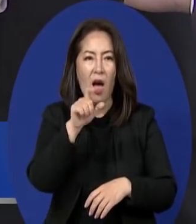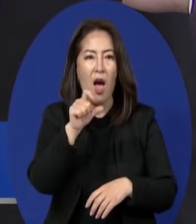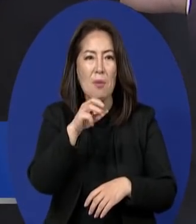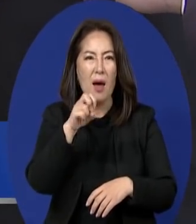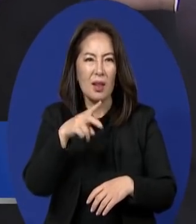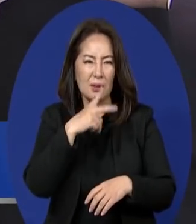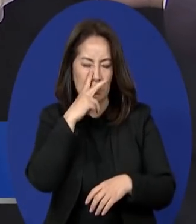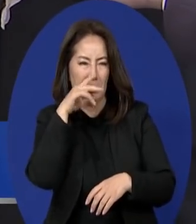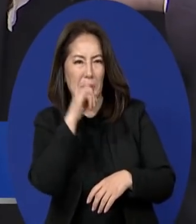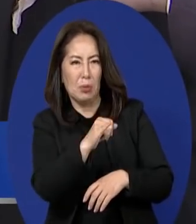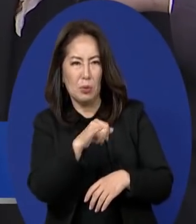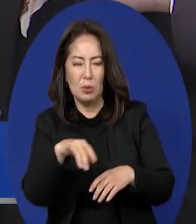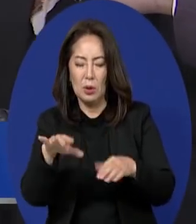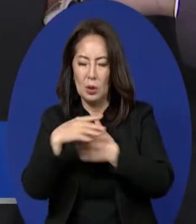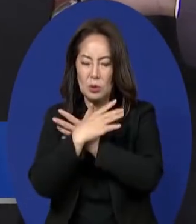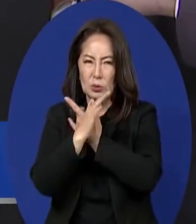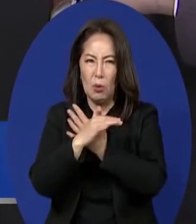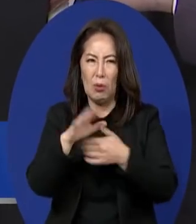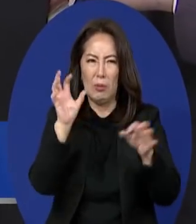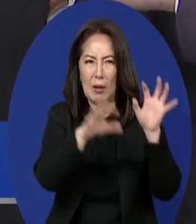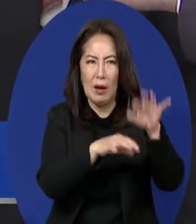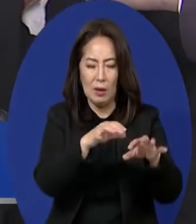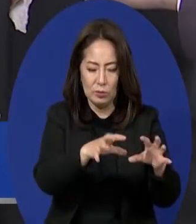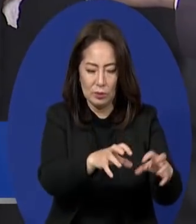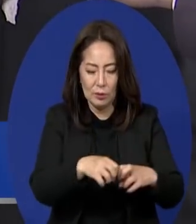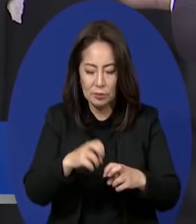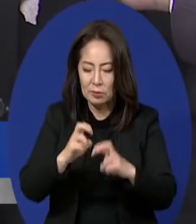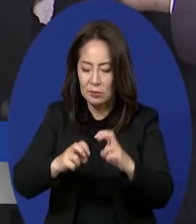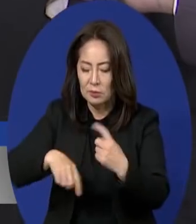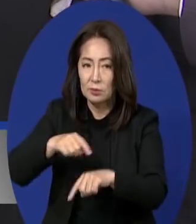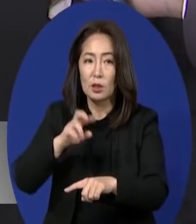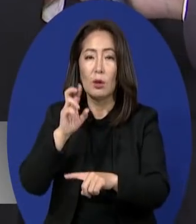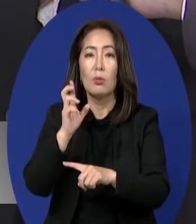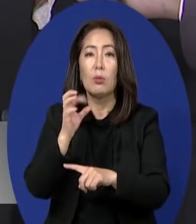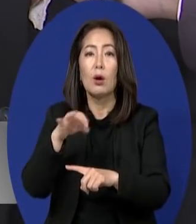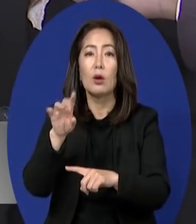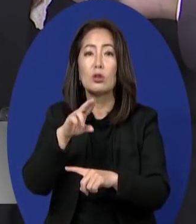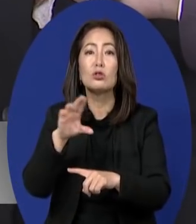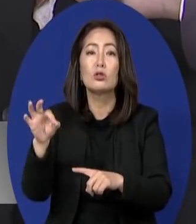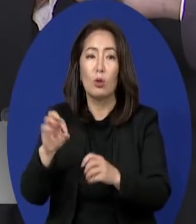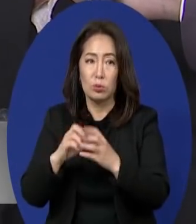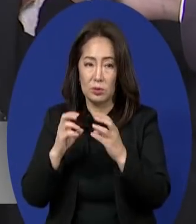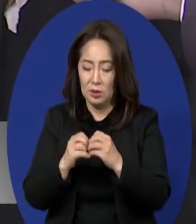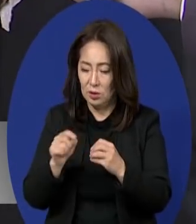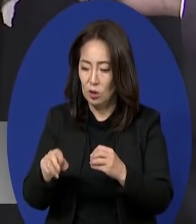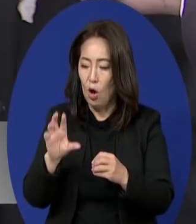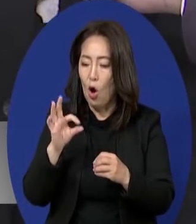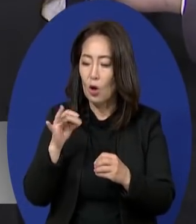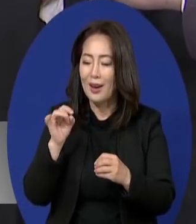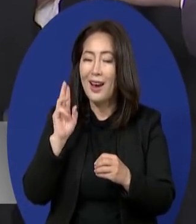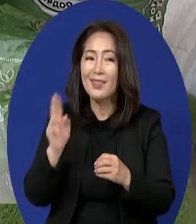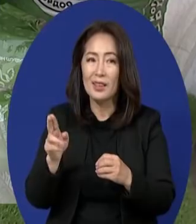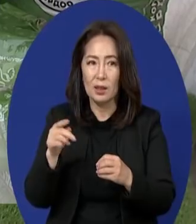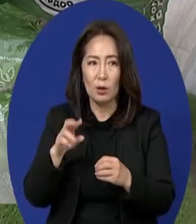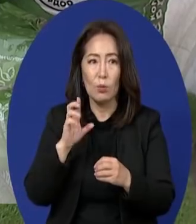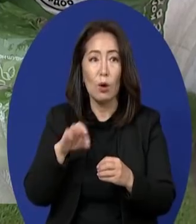шууд цуглаал ийм байдлаар байдаг юм чинь бид нэг ингээд бордоо болгоод байгаа. Одоо энэ бол маш их хэрэгтэй бүтээгт органик хог хаяг, органик бордоо